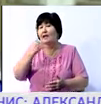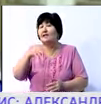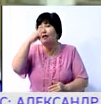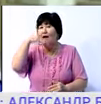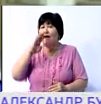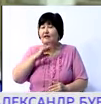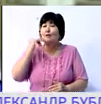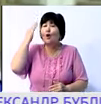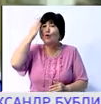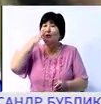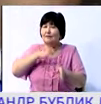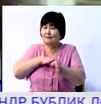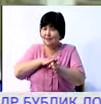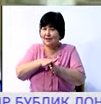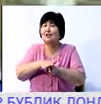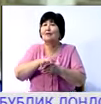ата-анамның үмітін, сенімін ақтап,